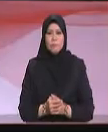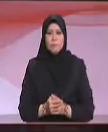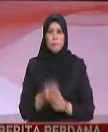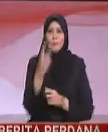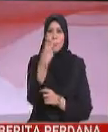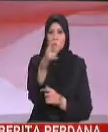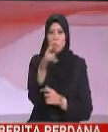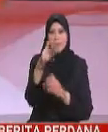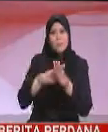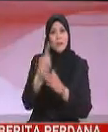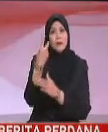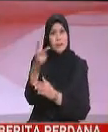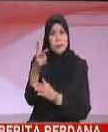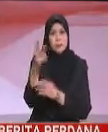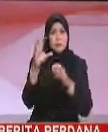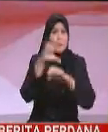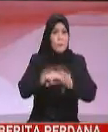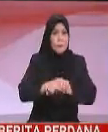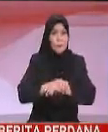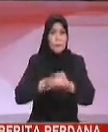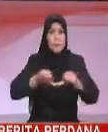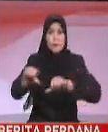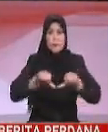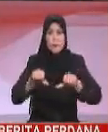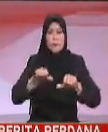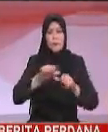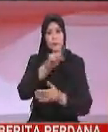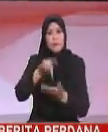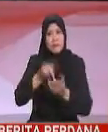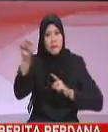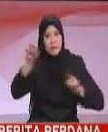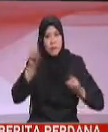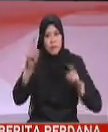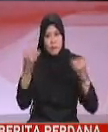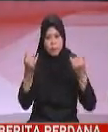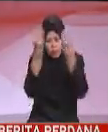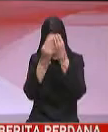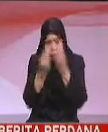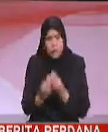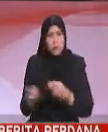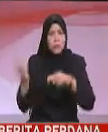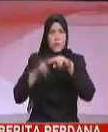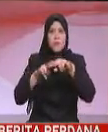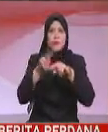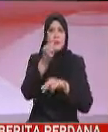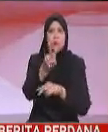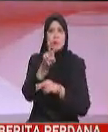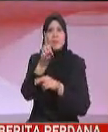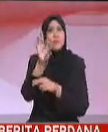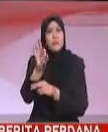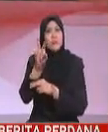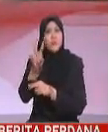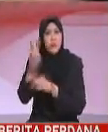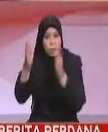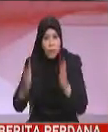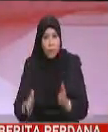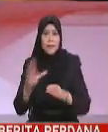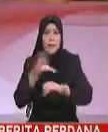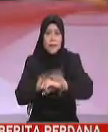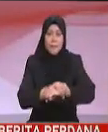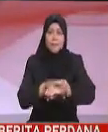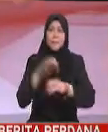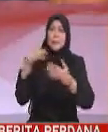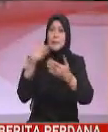Pada 12 Disember lalu, tangkapan melibatkan aktiviti pusat hiburan mencatat jumlah tertinggi iaitu 292 tangkapan.